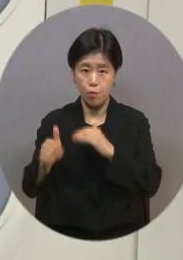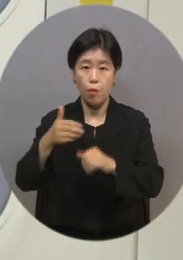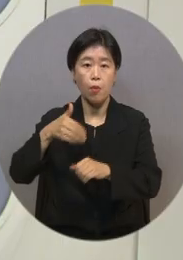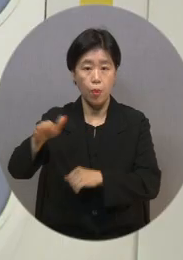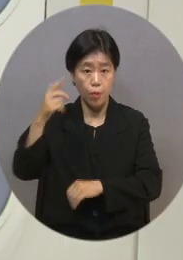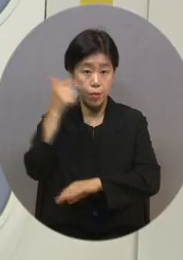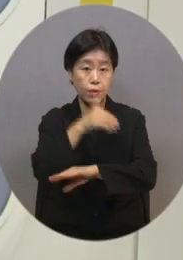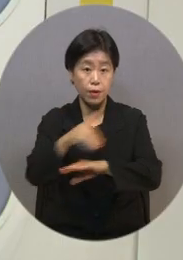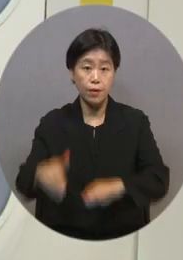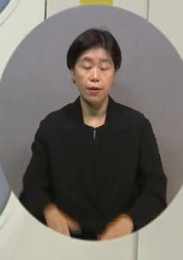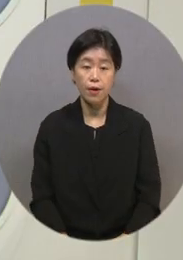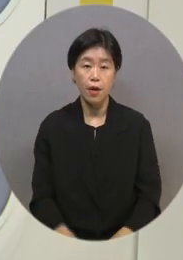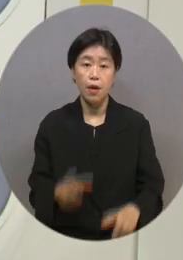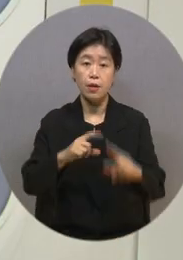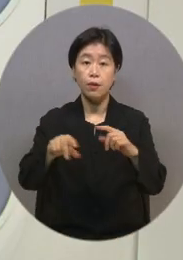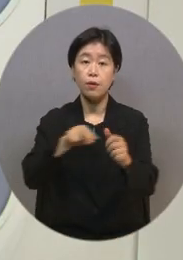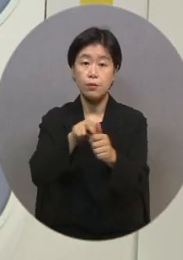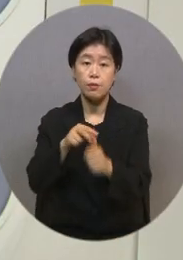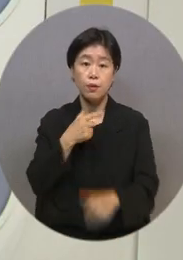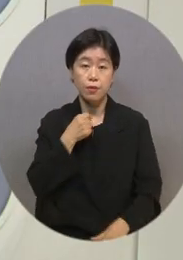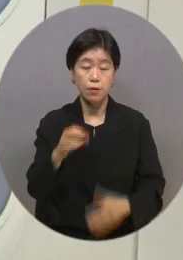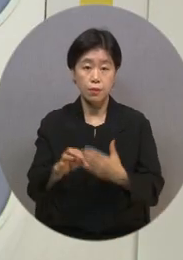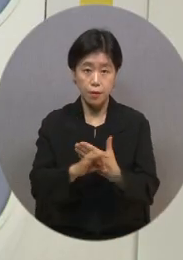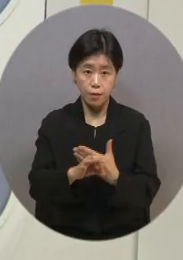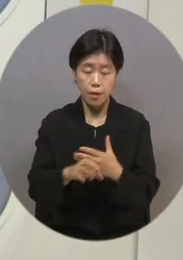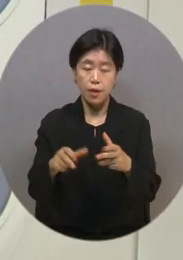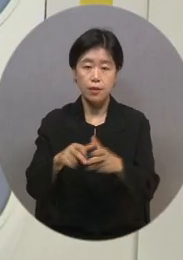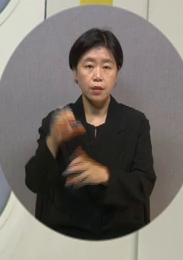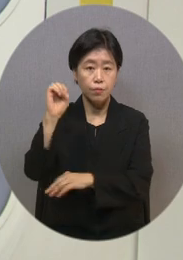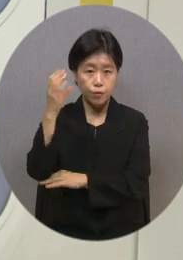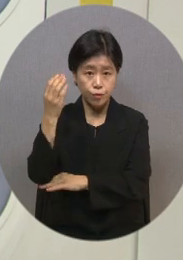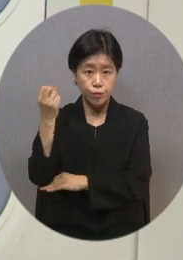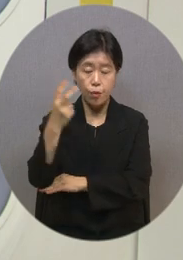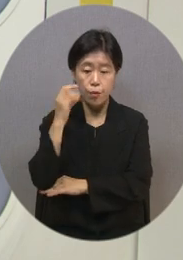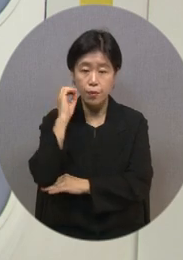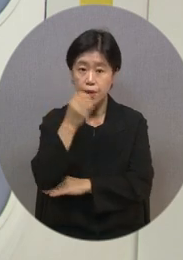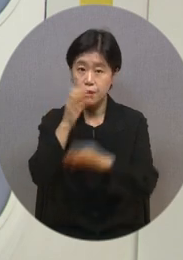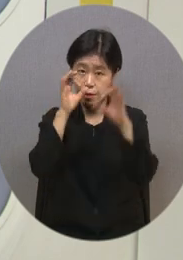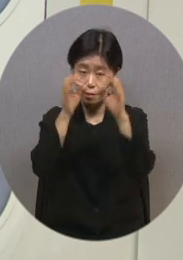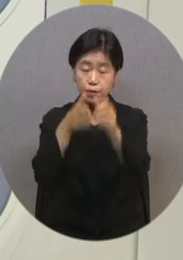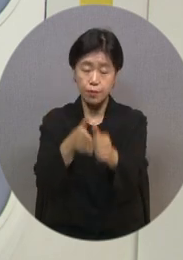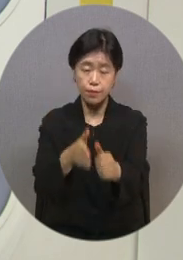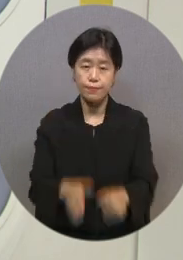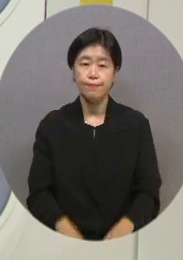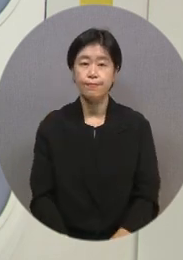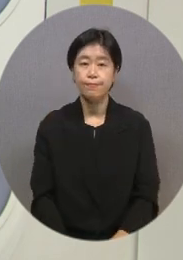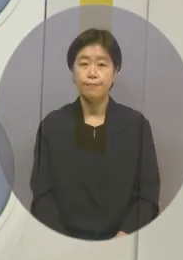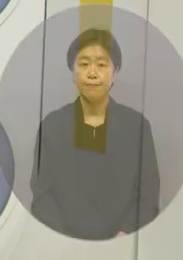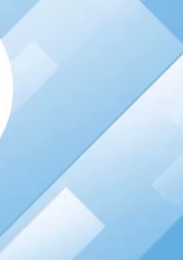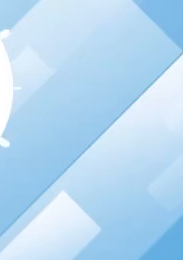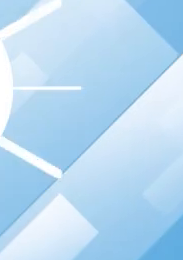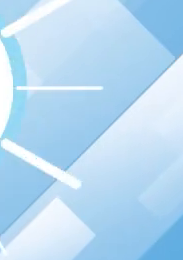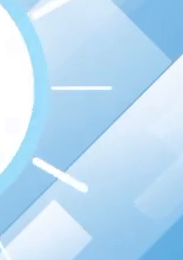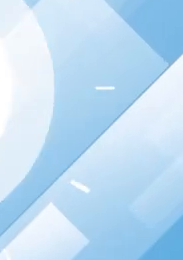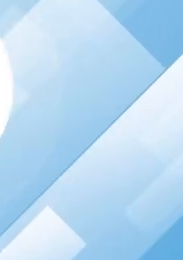예정입니다 더 자세한 뉴스는 장애인 신문과 웰페어뉴스 홈페이지를 통해 확인할 수 있습니다